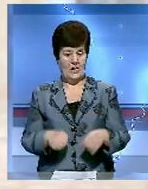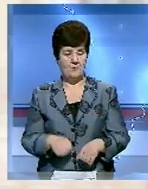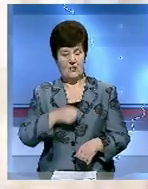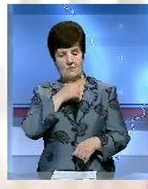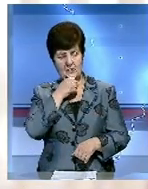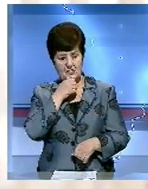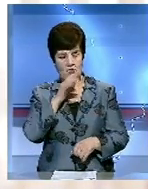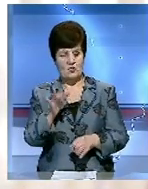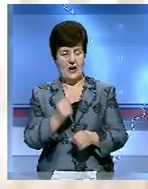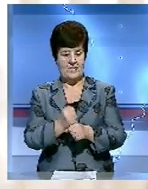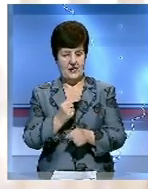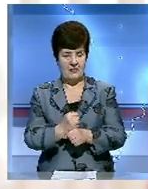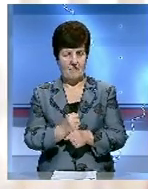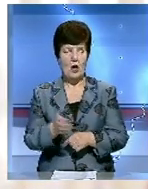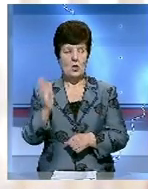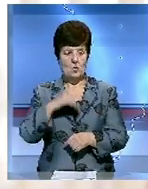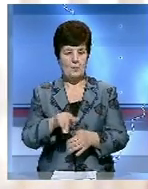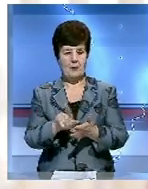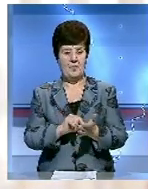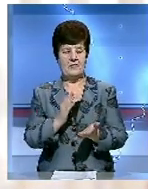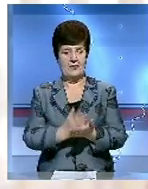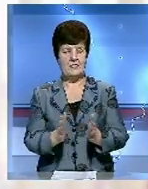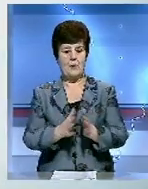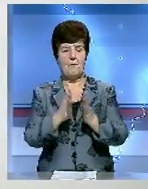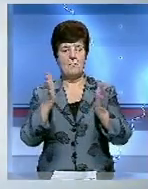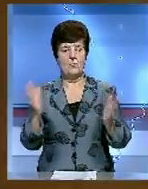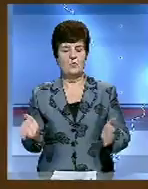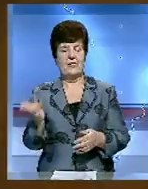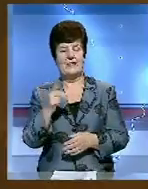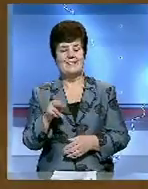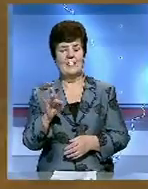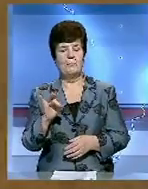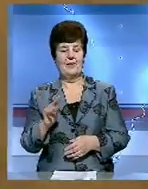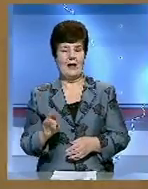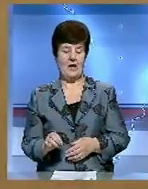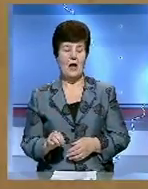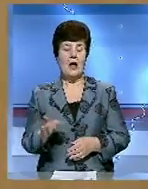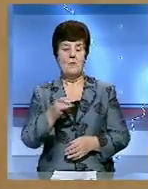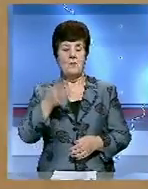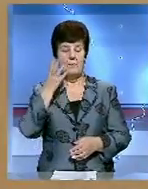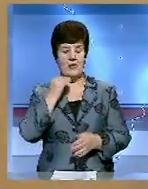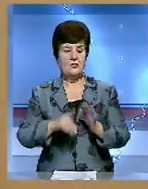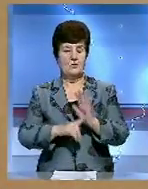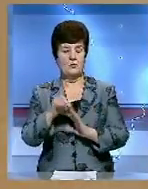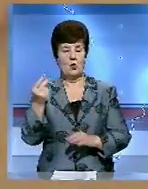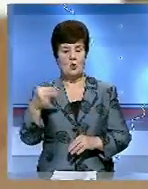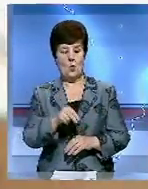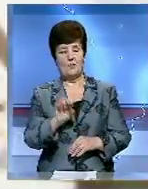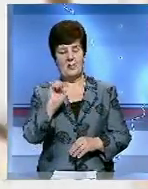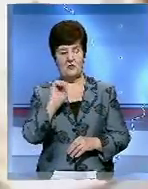activa după pensie este mai mult o discriminare. În Republica Moldova, la începutul anului 2015,